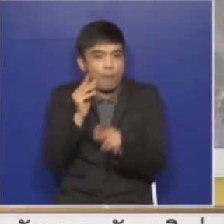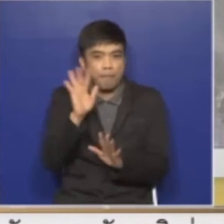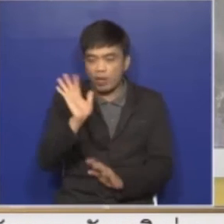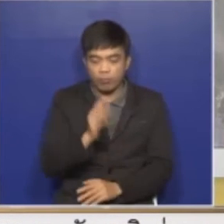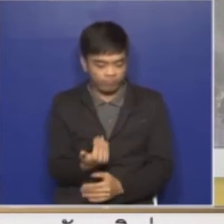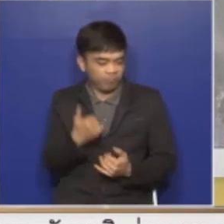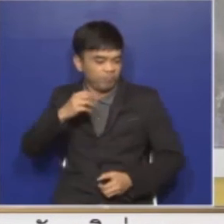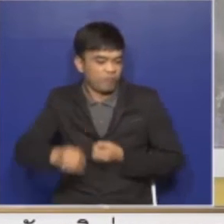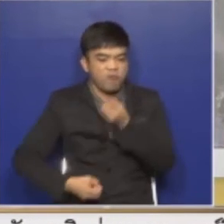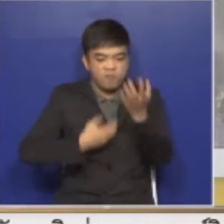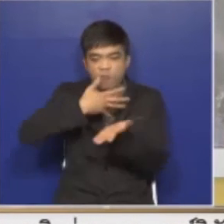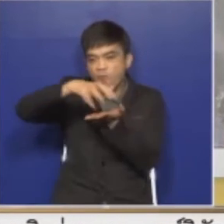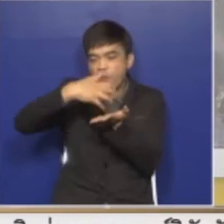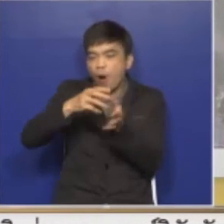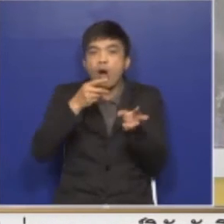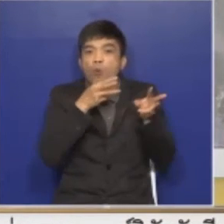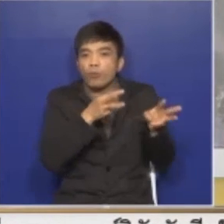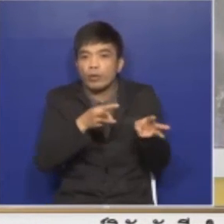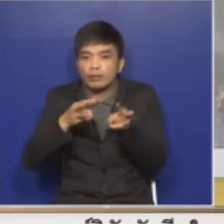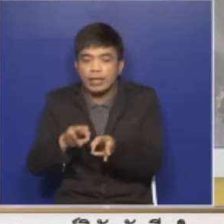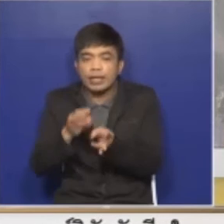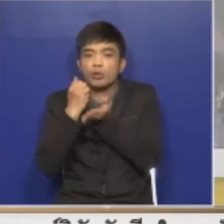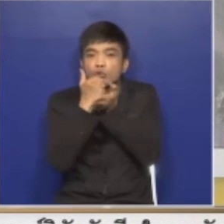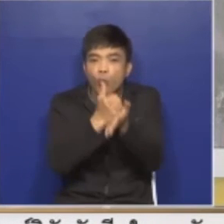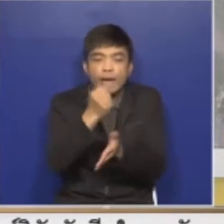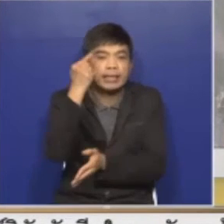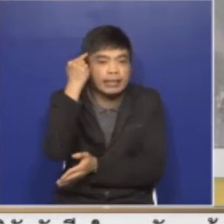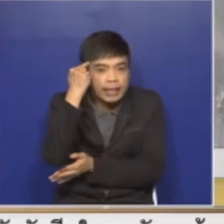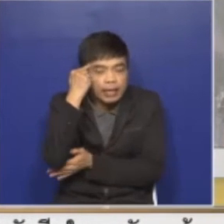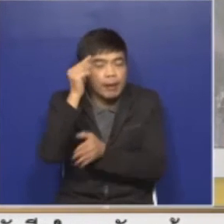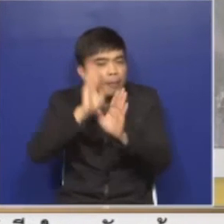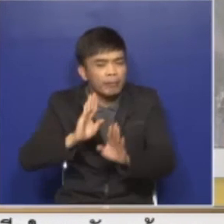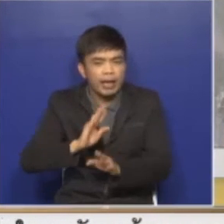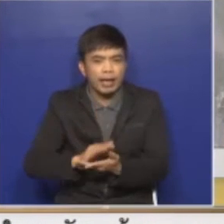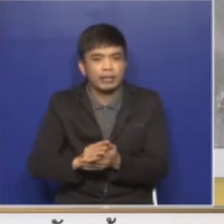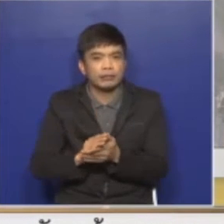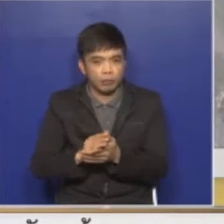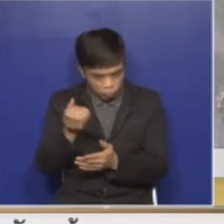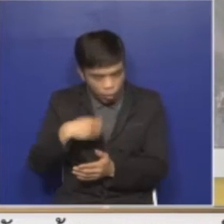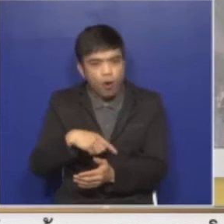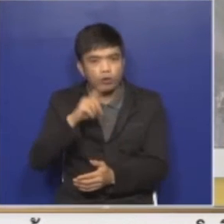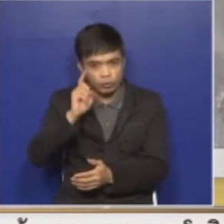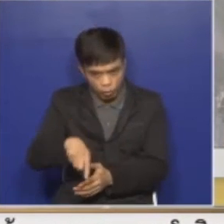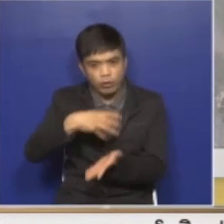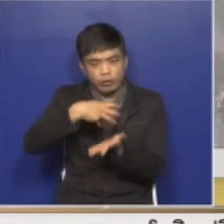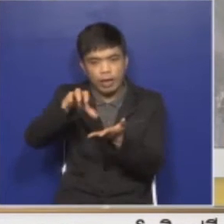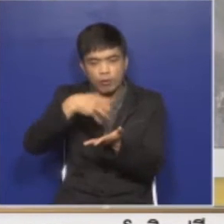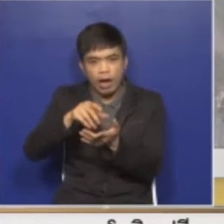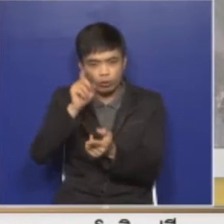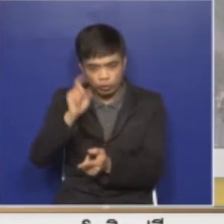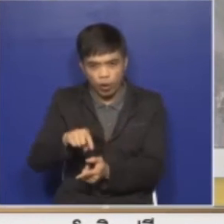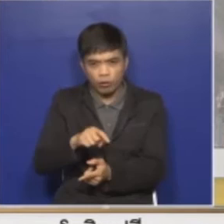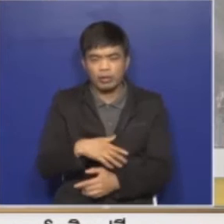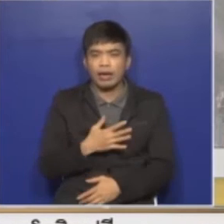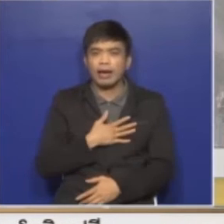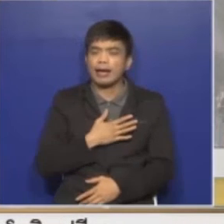ผมเนี่ยเดือดร้อนมากนะครับนั่งนึกนอนนึกเห็นเด็กๆก็ถึงเวลาขึ้นมาอย่างที่วันที่ 27ที่ผมจะทำ